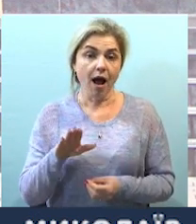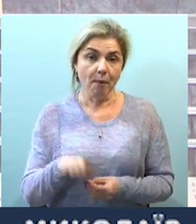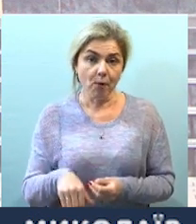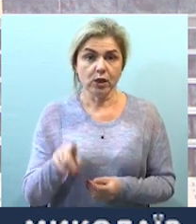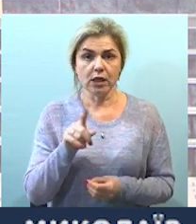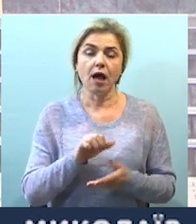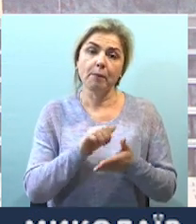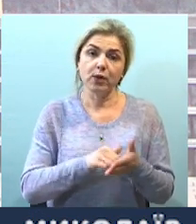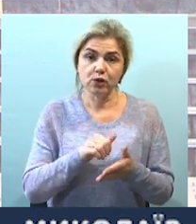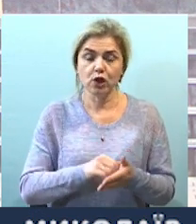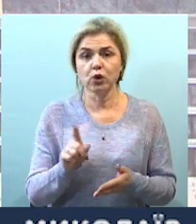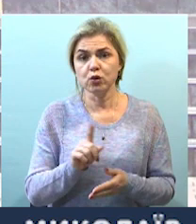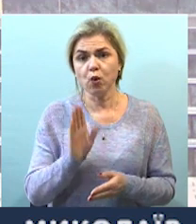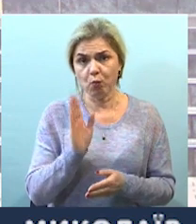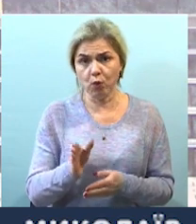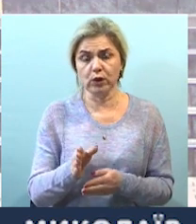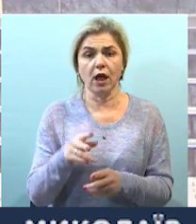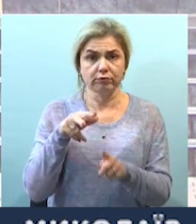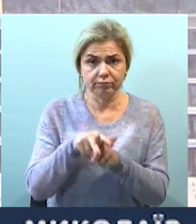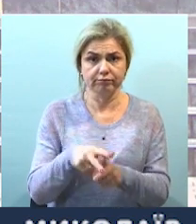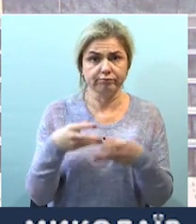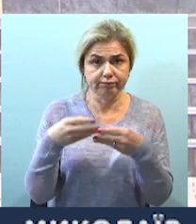під приводом того, що чинитимуть фізичний тиск,